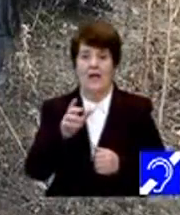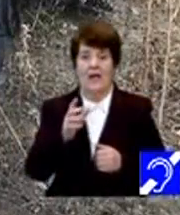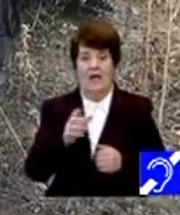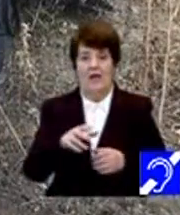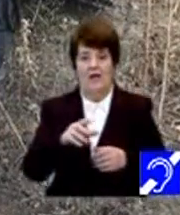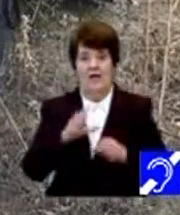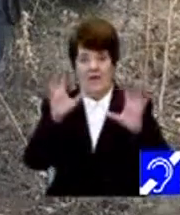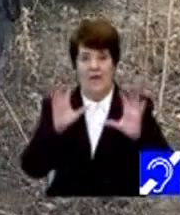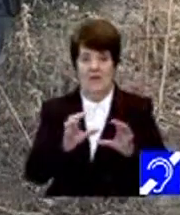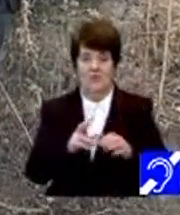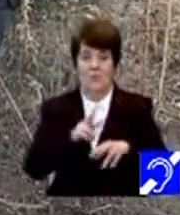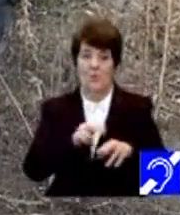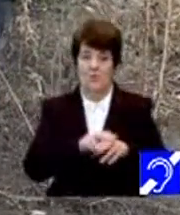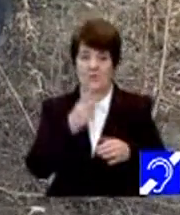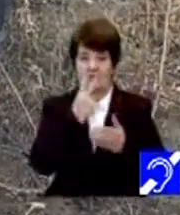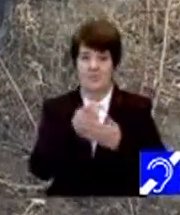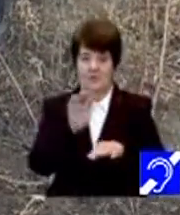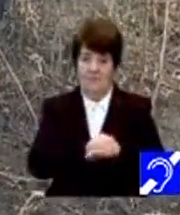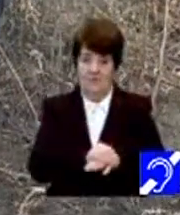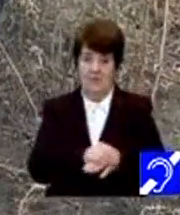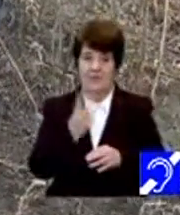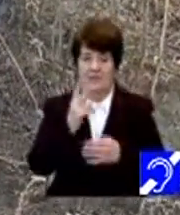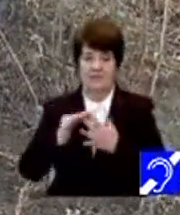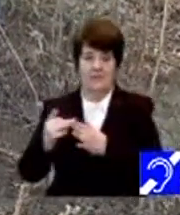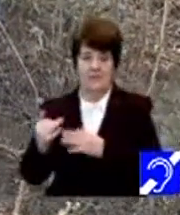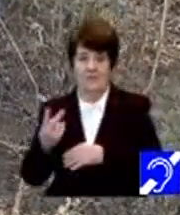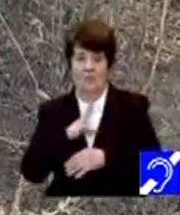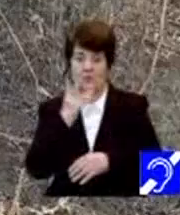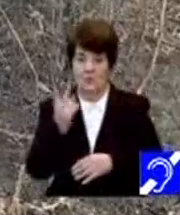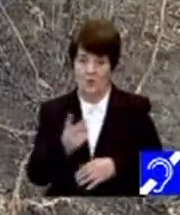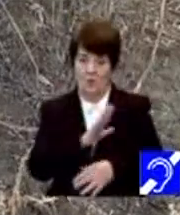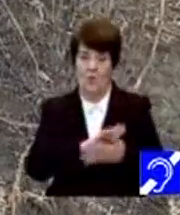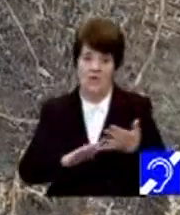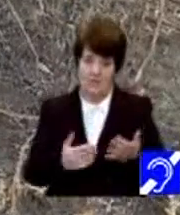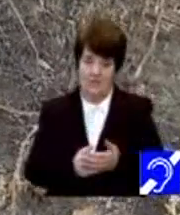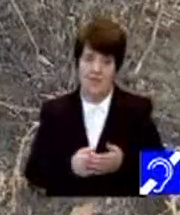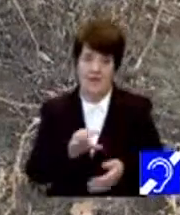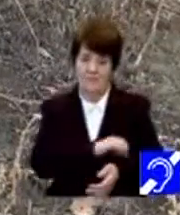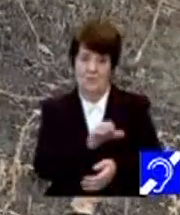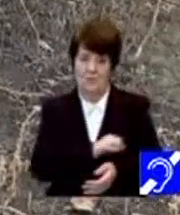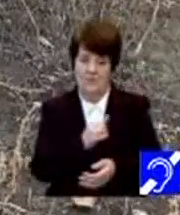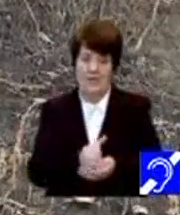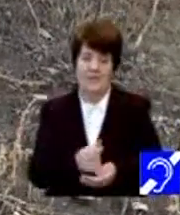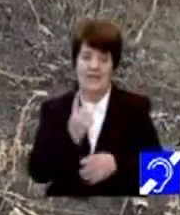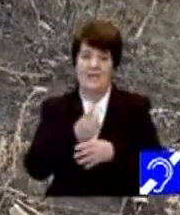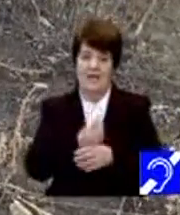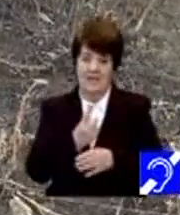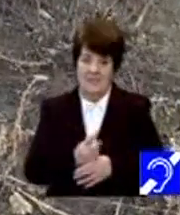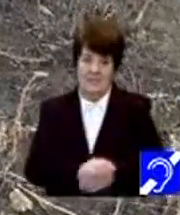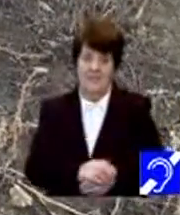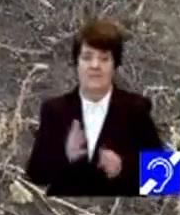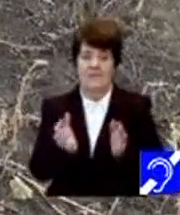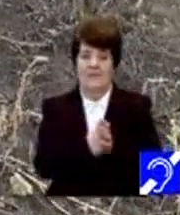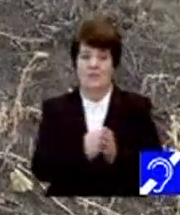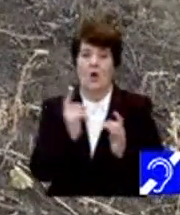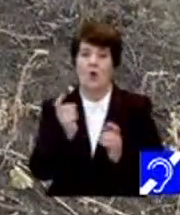oamenii legii. Polițiștii au aflat că în cel puțin două locații din sat erau păstrate stupefiante. Cu un câine specializat în depistarea substanțelor